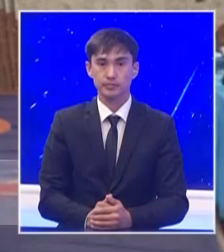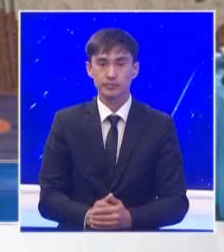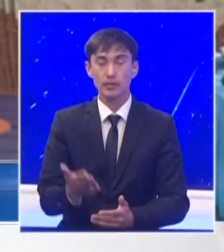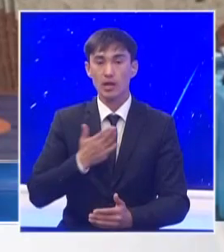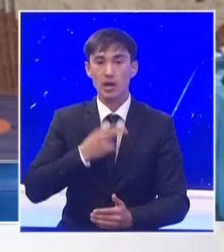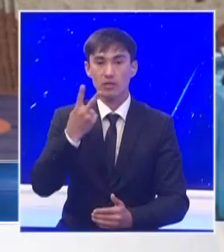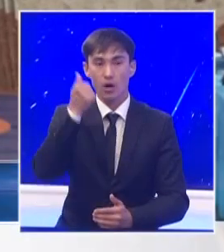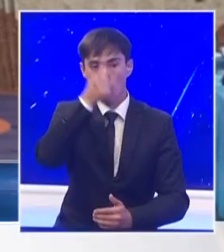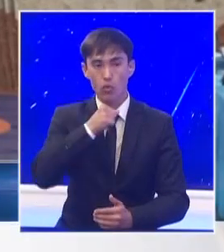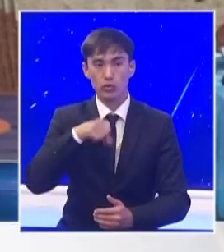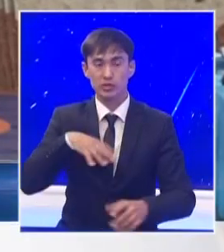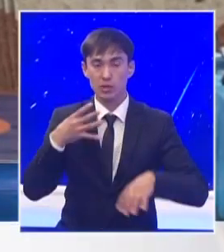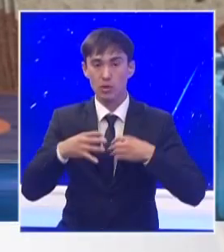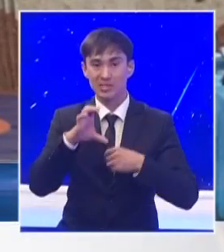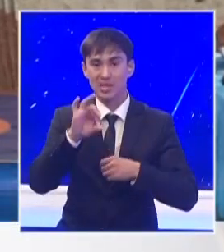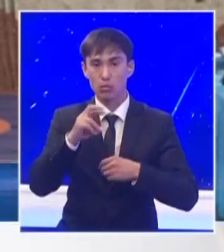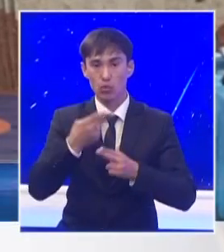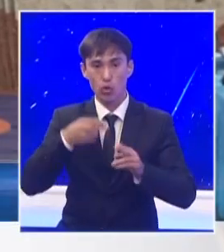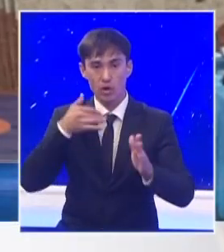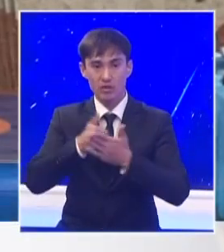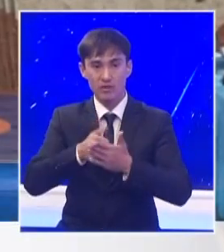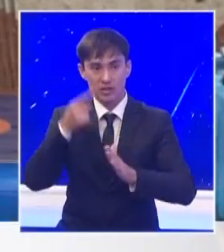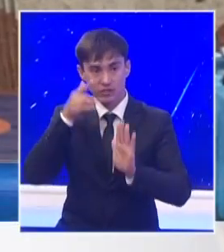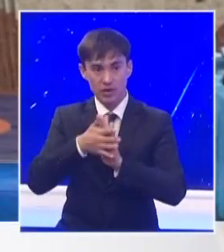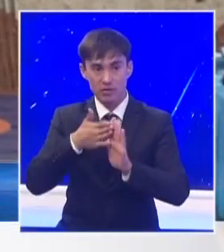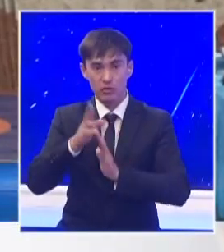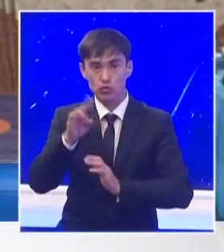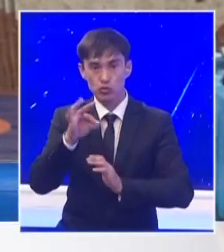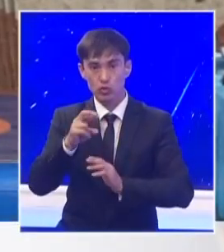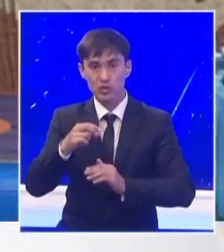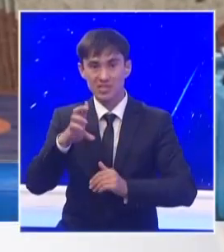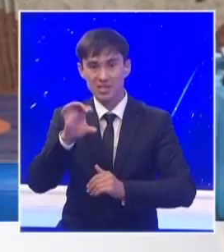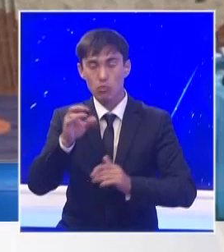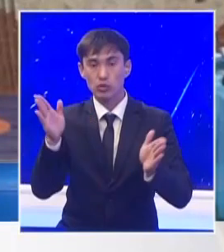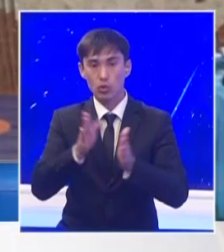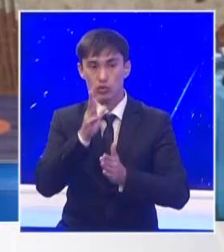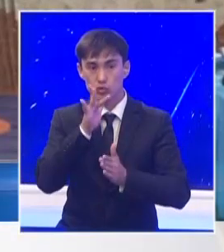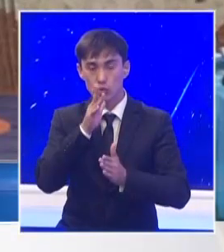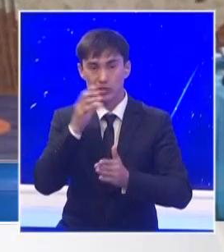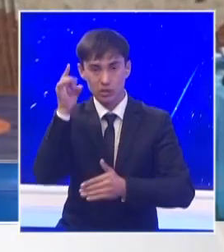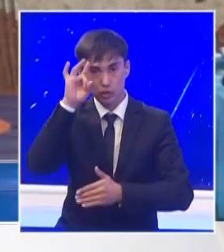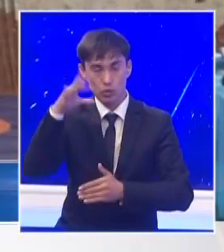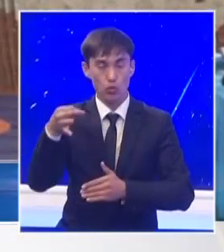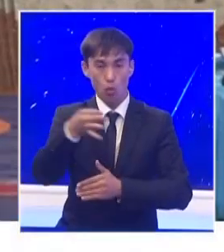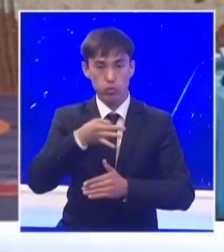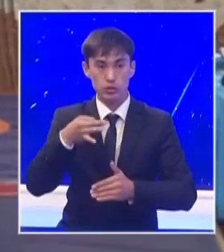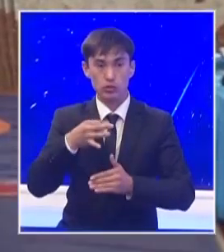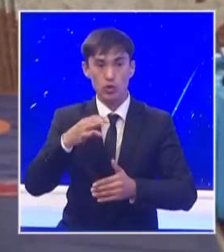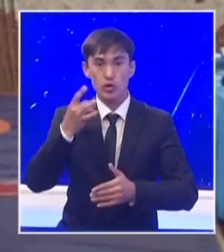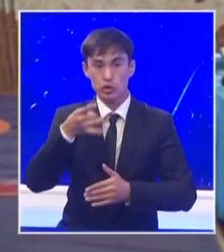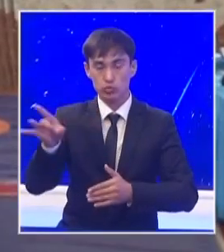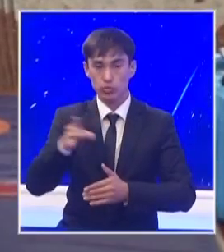Я уже 2 года занимаюсь самбо. До этого осваивала борьбу дзюдо. В самбо мне удалось за короткий срок стать не только чемпионкой области, но и